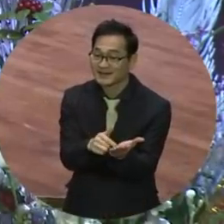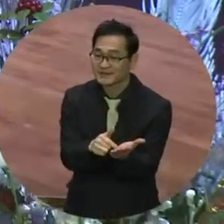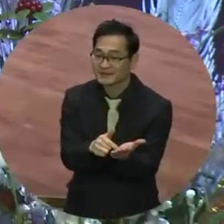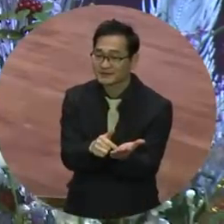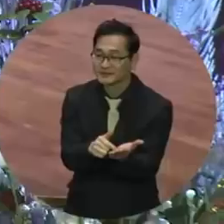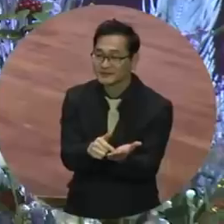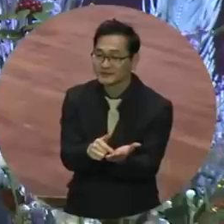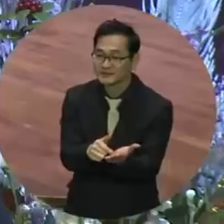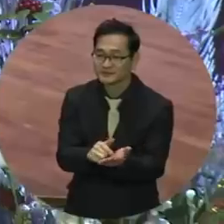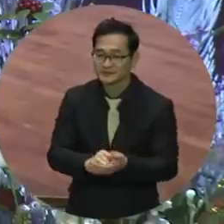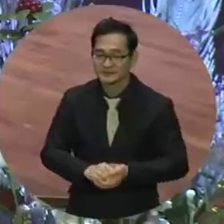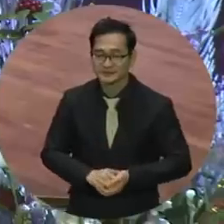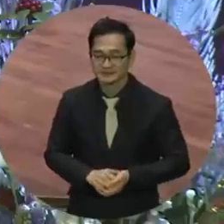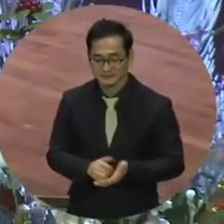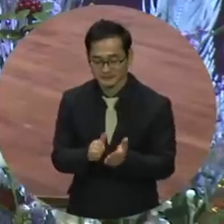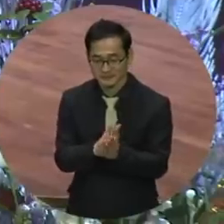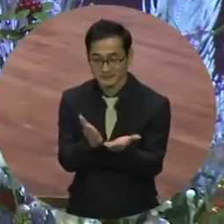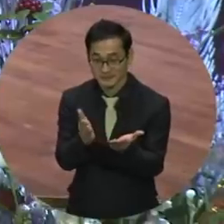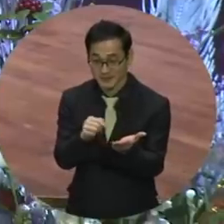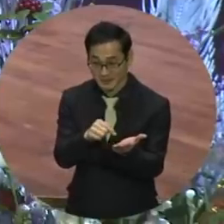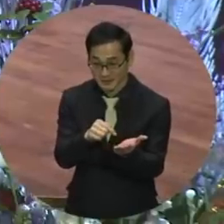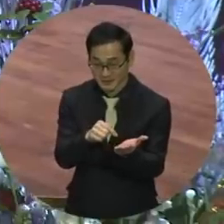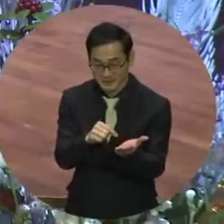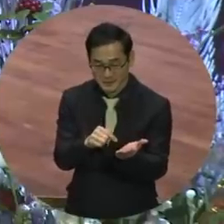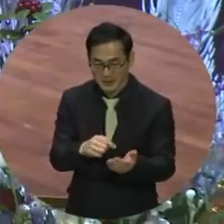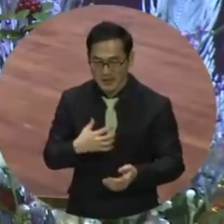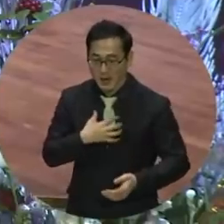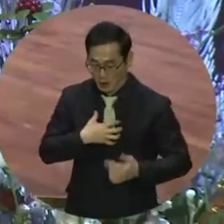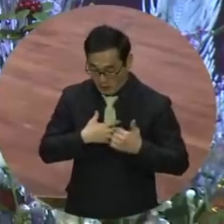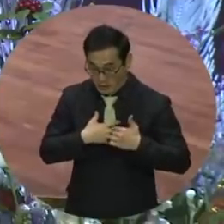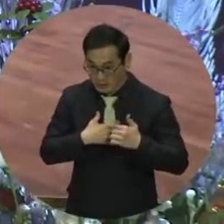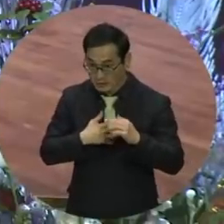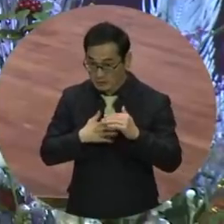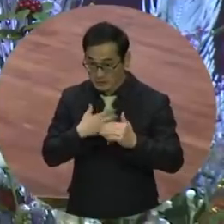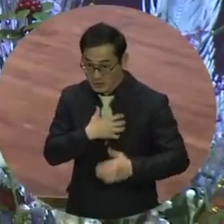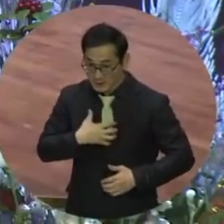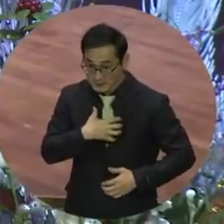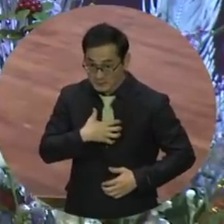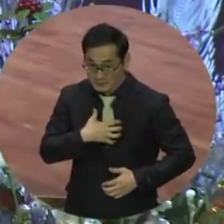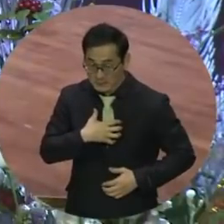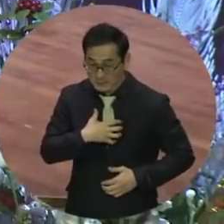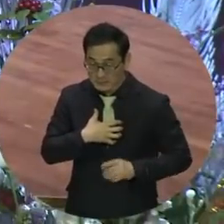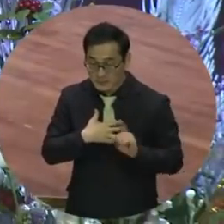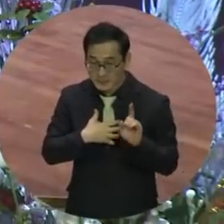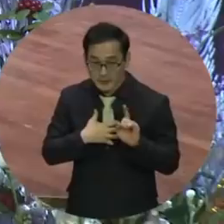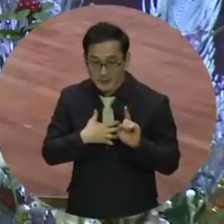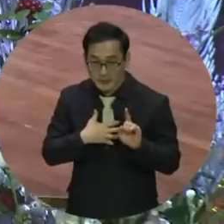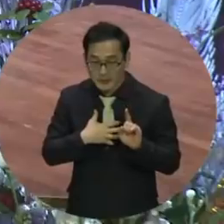있어요. 염려, 근심에 대해서 이런 말을 했습니다. 염려는